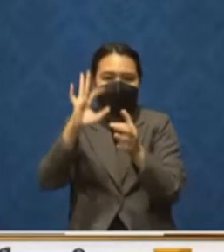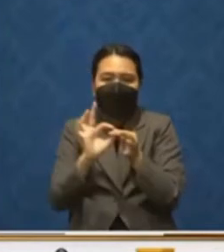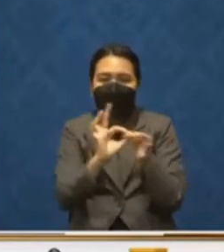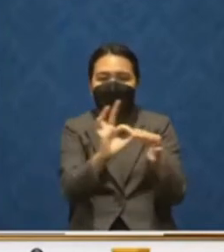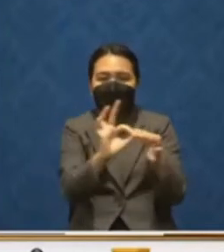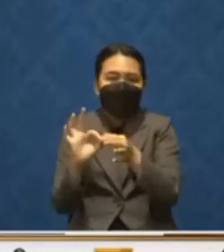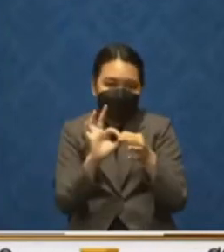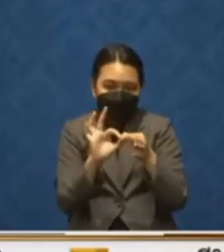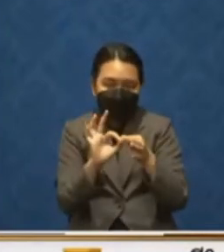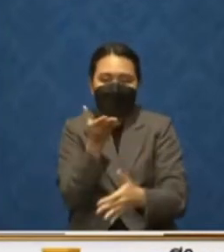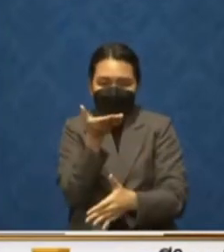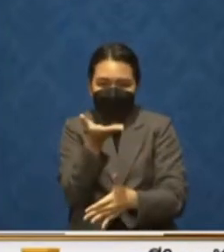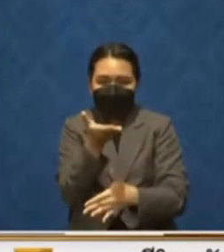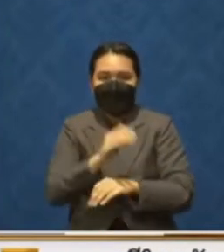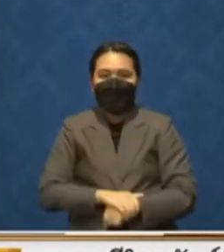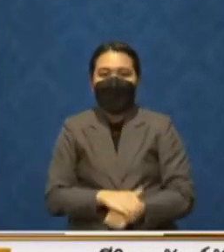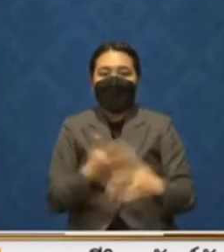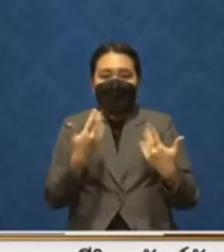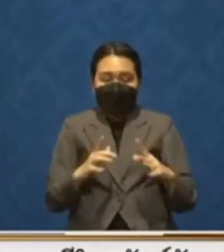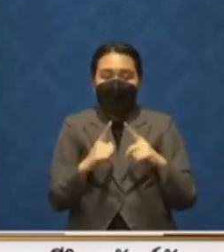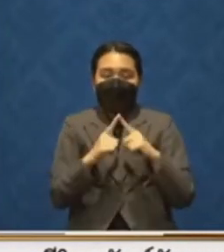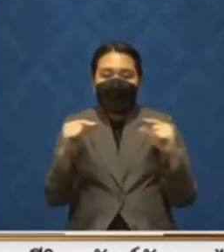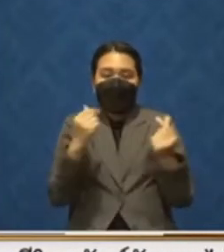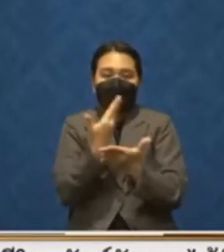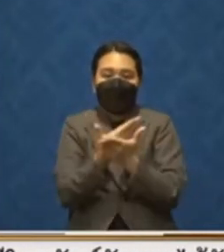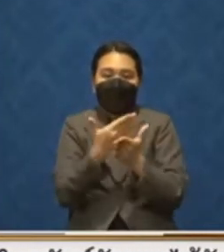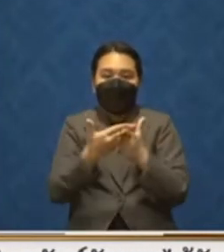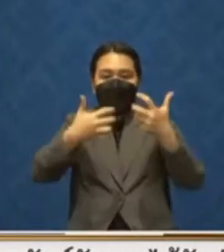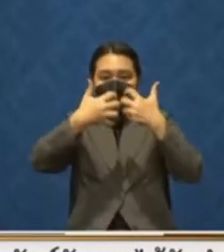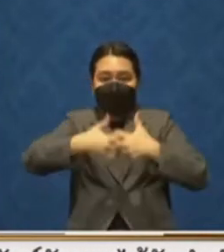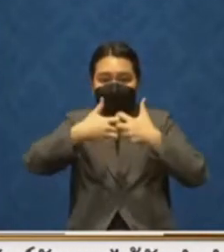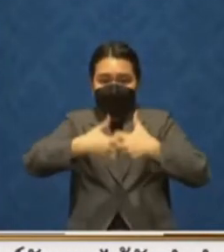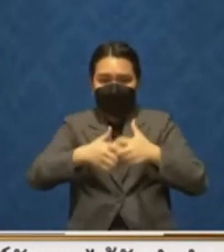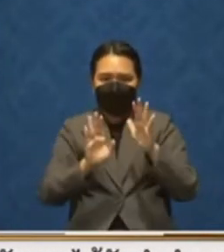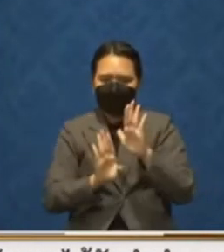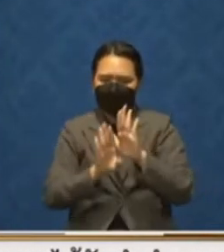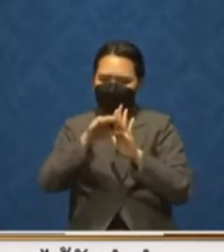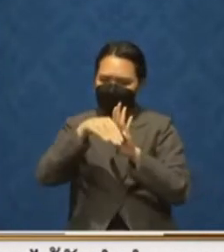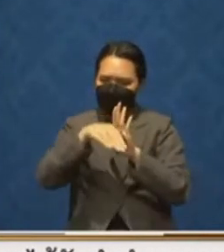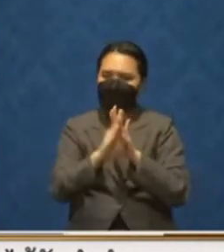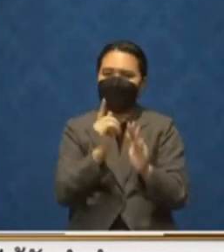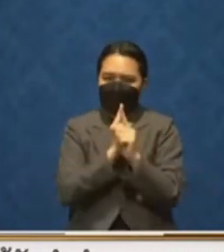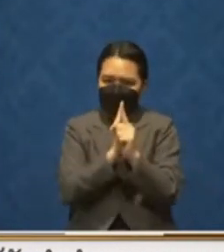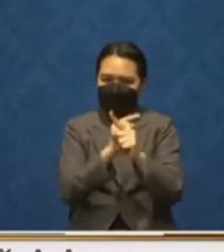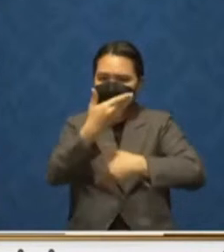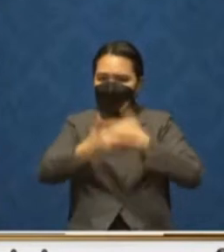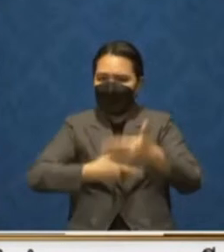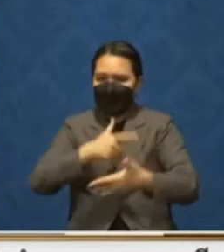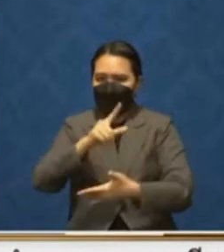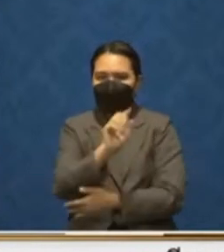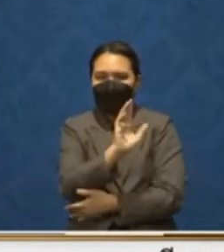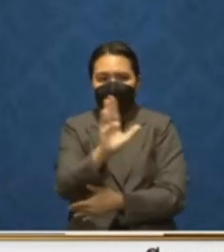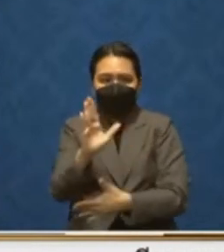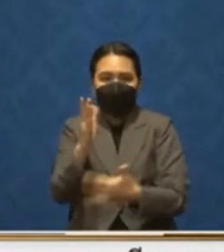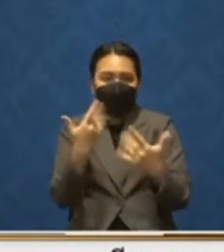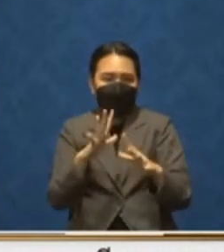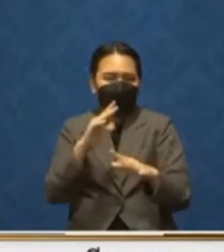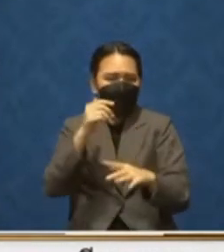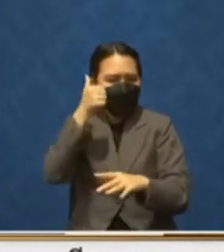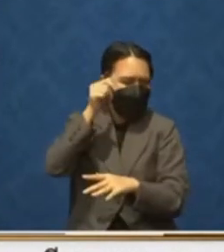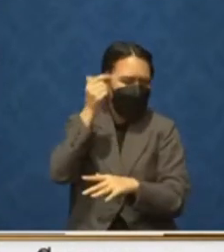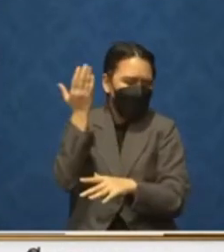เรื่องประเด็นค่ากันก่อนนั้นก็เปลี่ยนแปลงขึ้นลงการตลาดนะครับค่าการที่สูงอยู่ในช่วงไม่กี่เดือนได้ประมาณนั้นอันนี้ก็ค่าต่างๆ